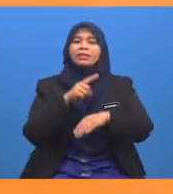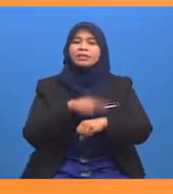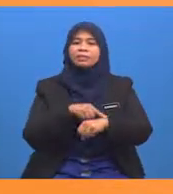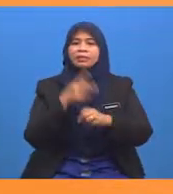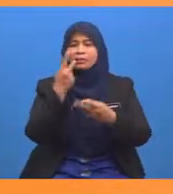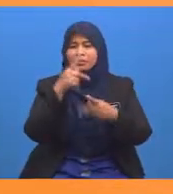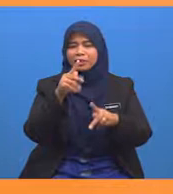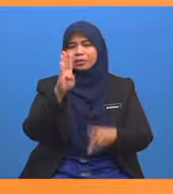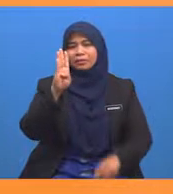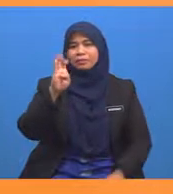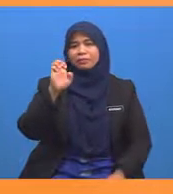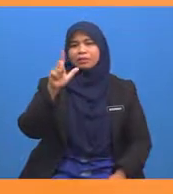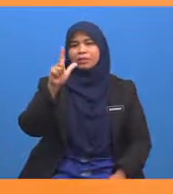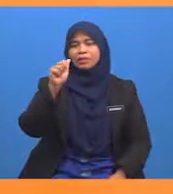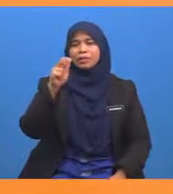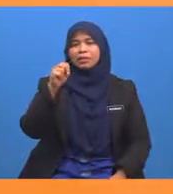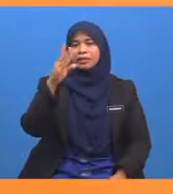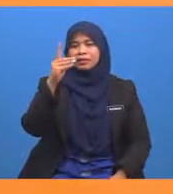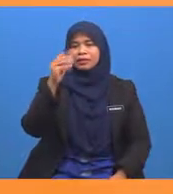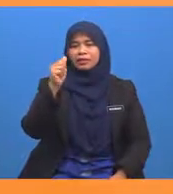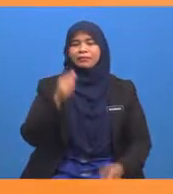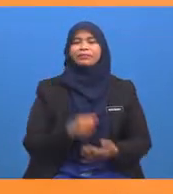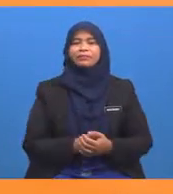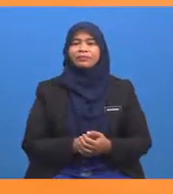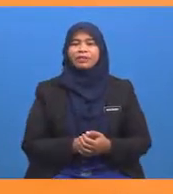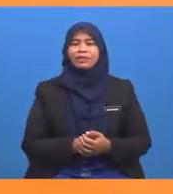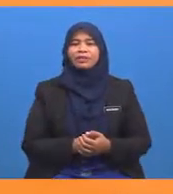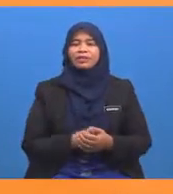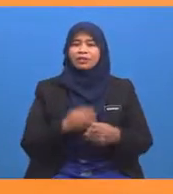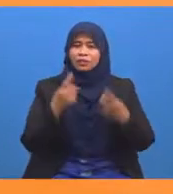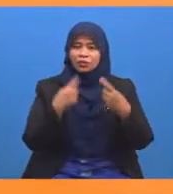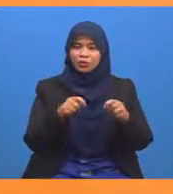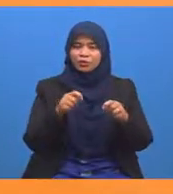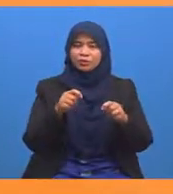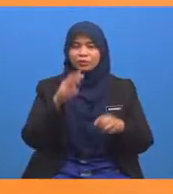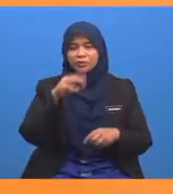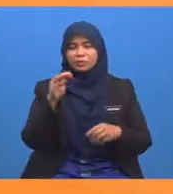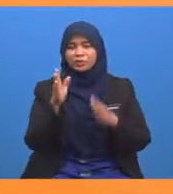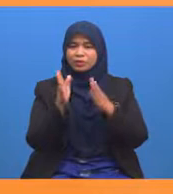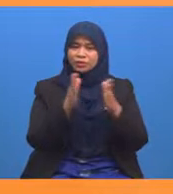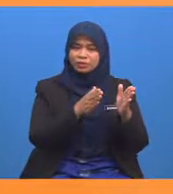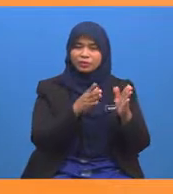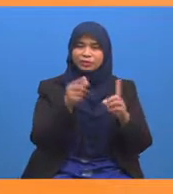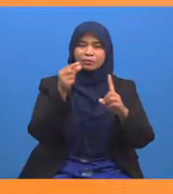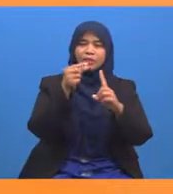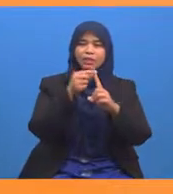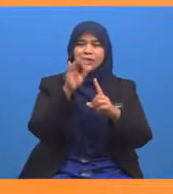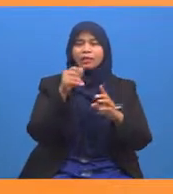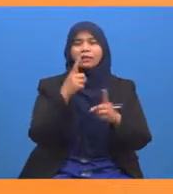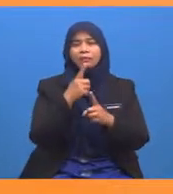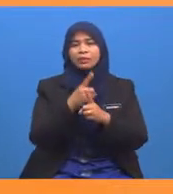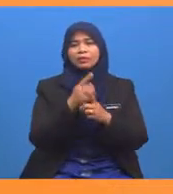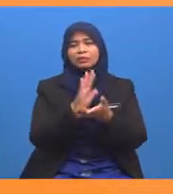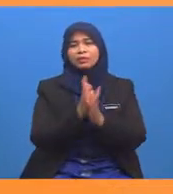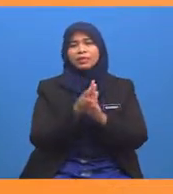pemerintahan Belanda. Kini, cuba murid-murid susun pula perkataan-perkataan yang betul